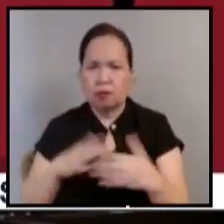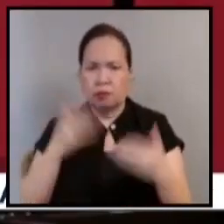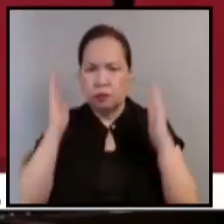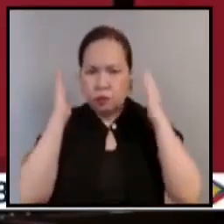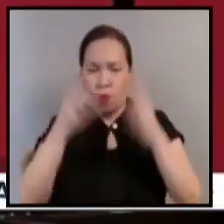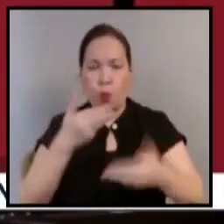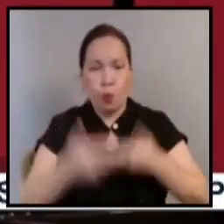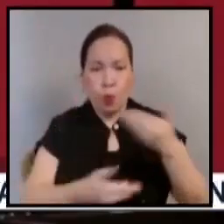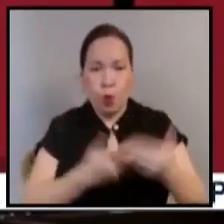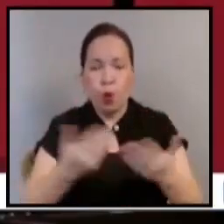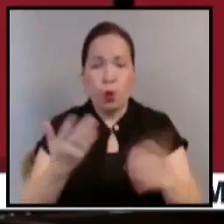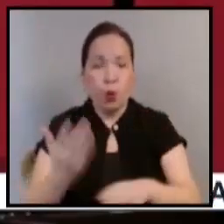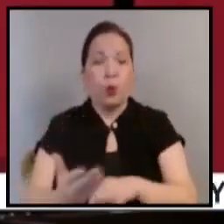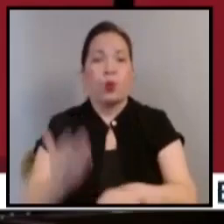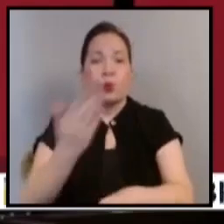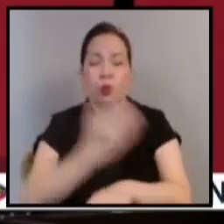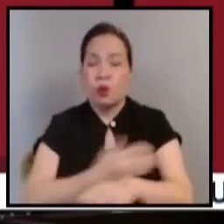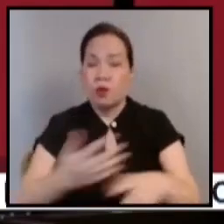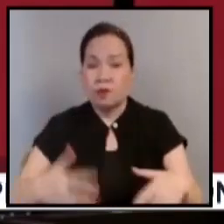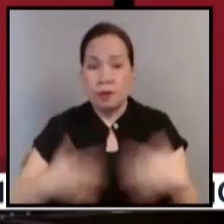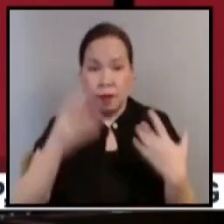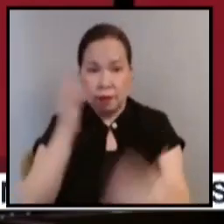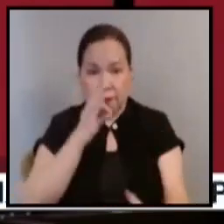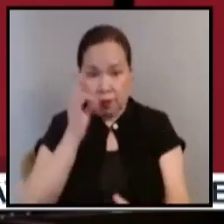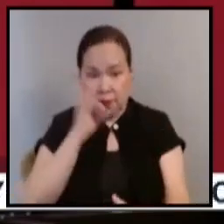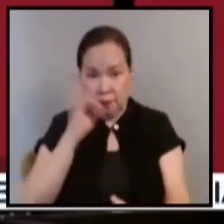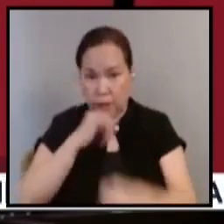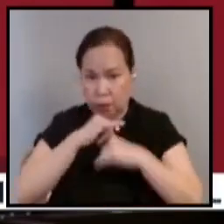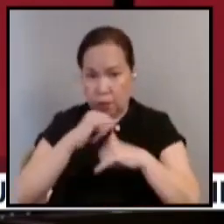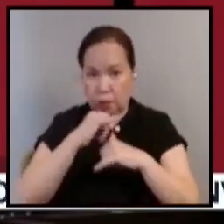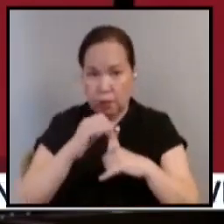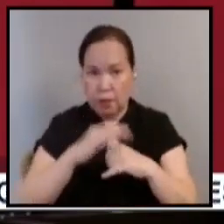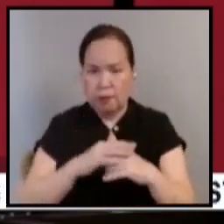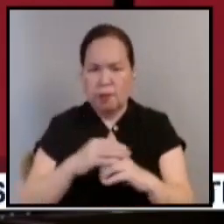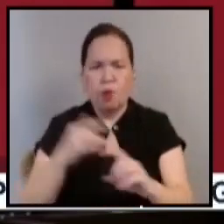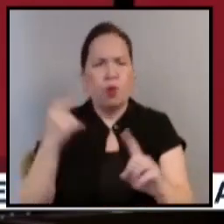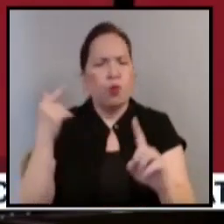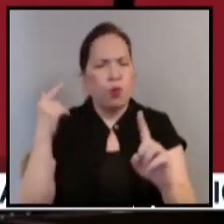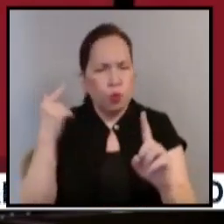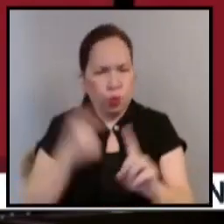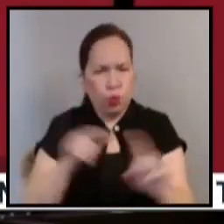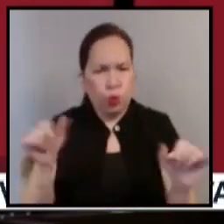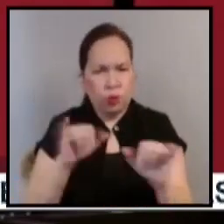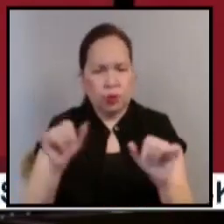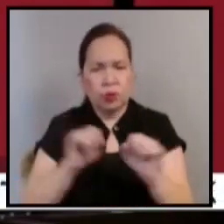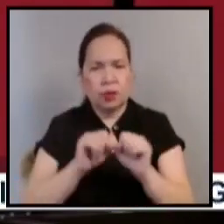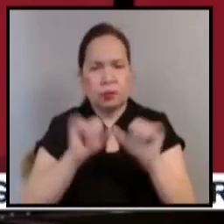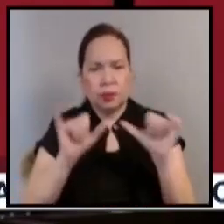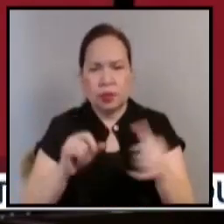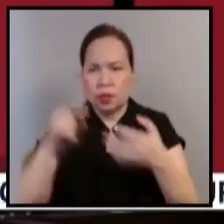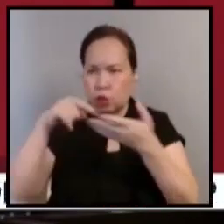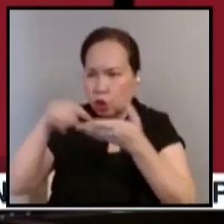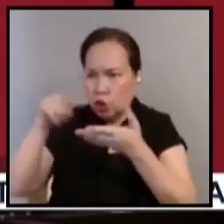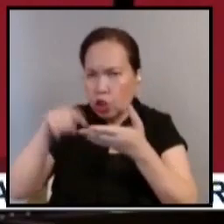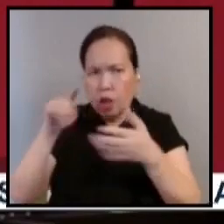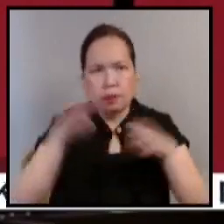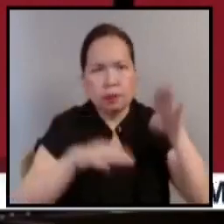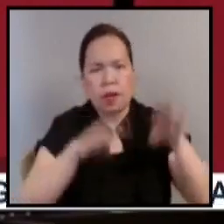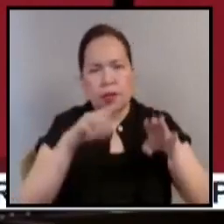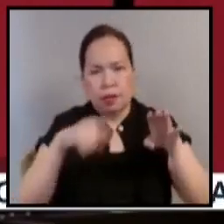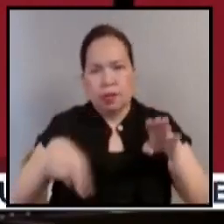of our fellow citizens and staying true to the fundamental principles of the system of checks and balances in the